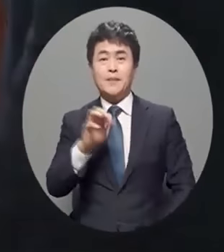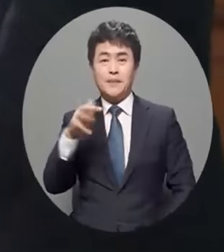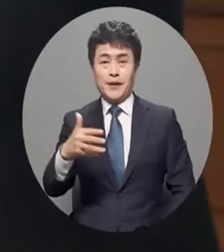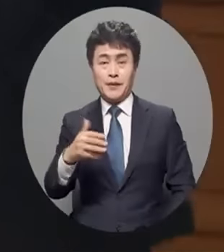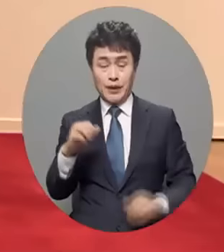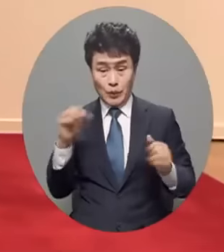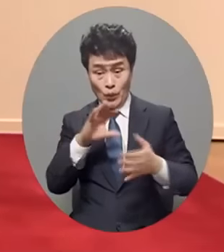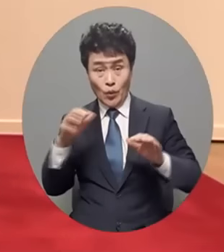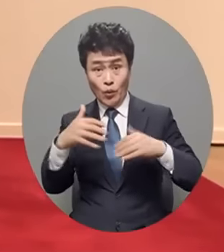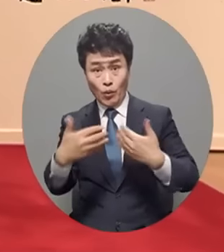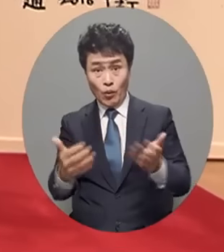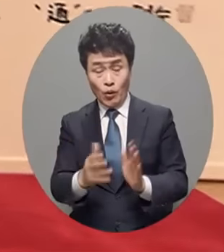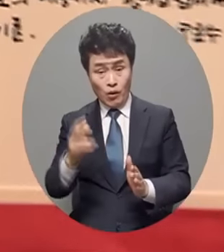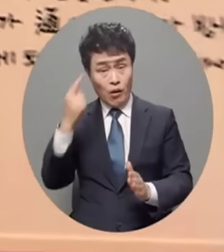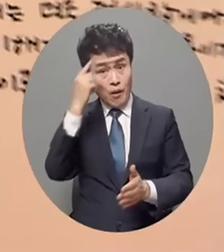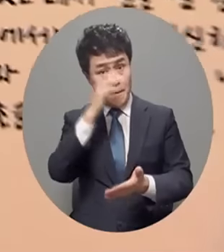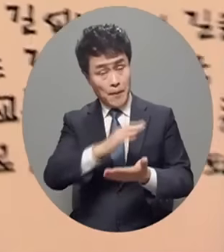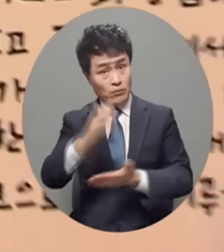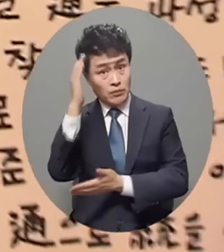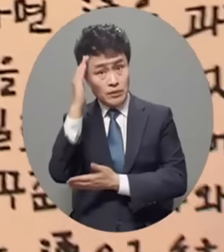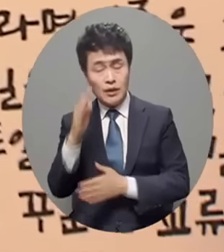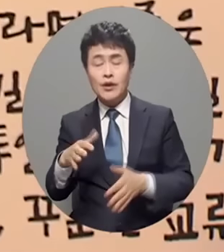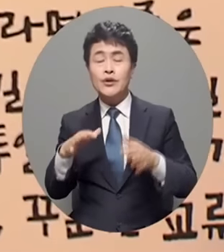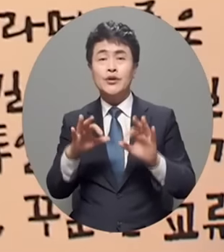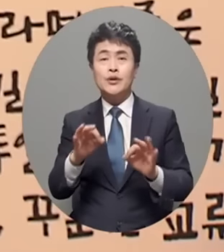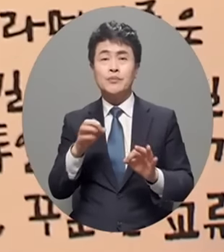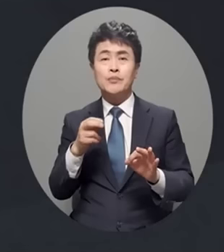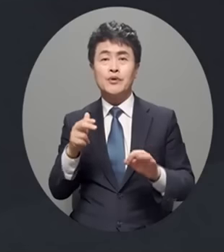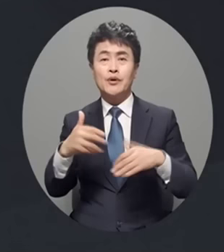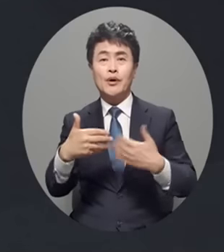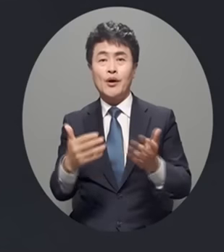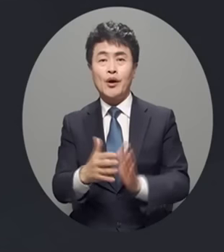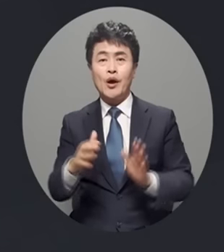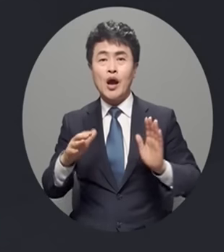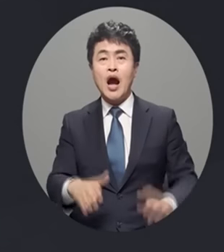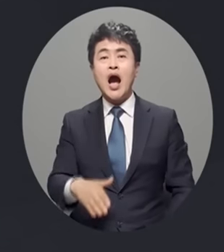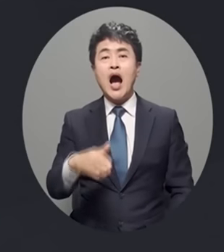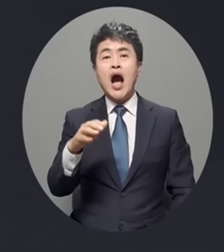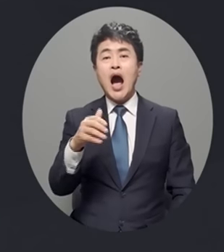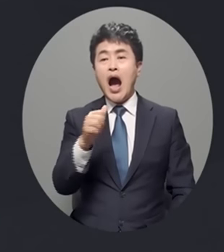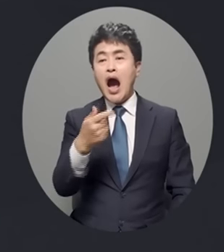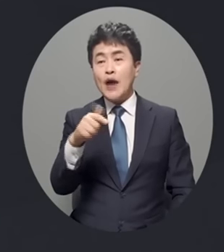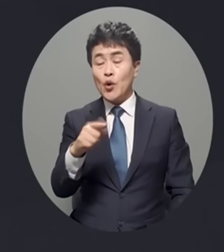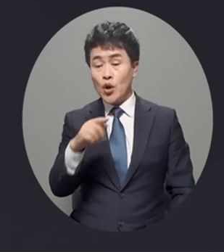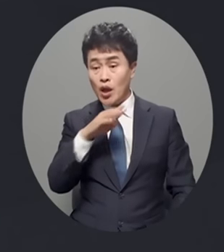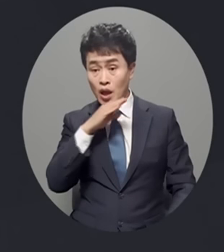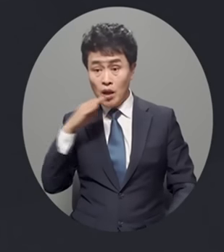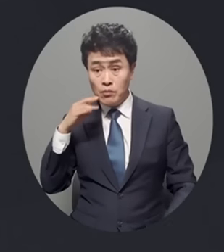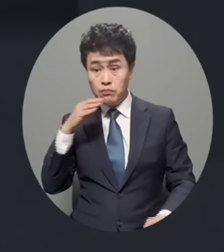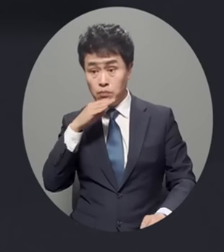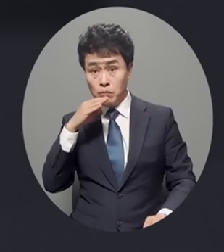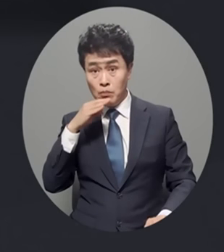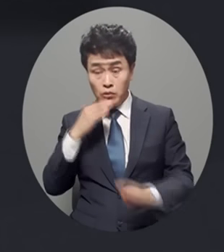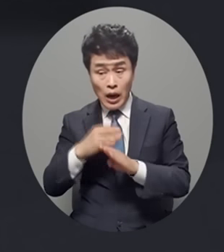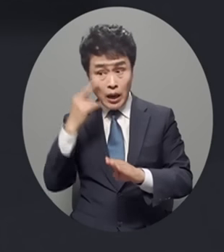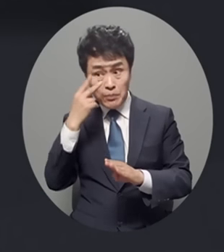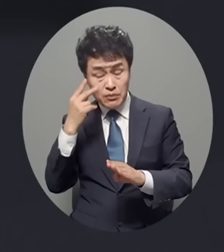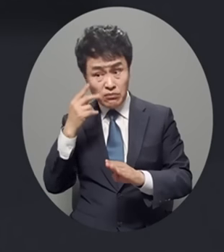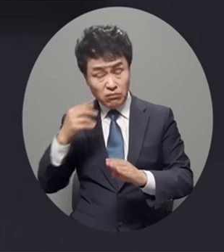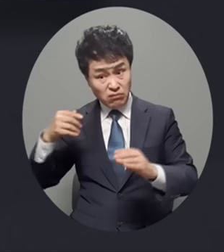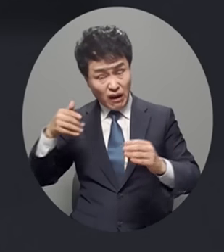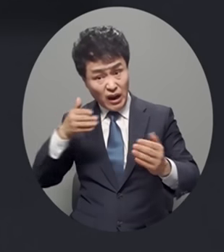해도 평화의 메신저처럼 여겨지던 김여정은 하노이 북미 정상회담 결렬 이듬해인 2020년 3월 비난